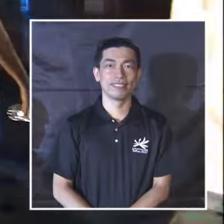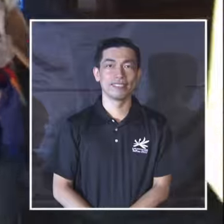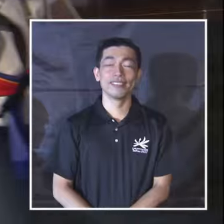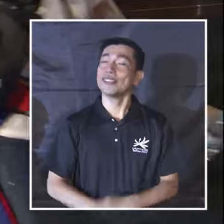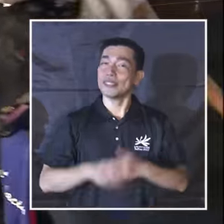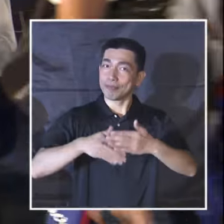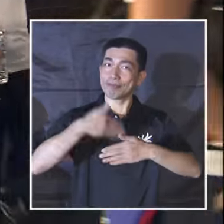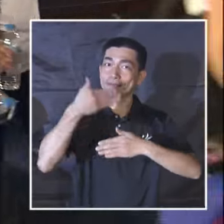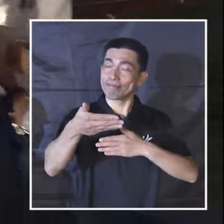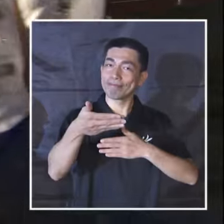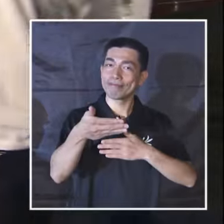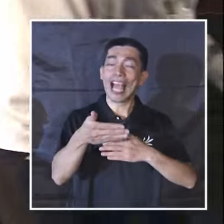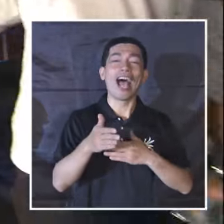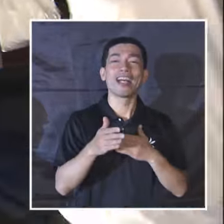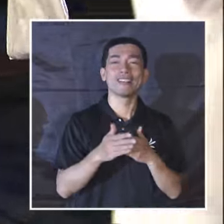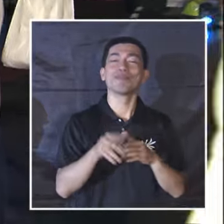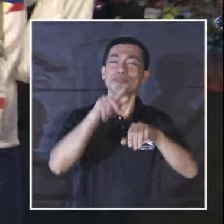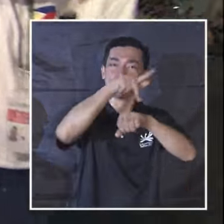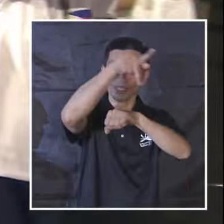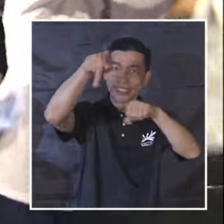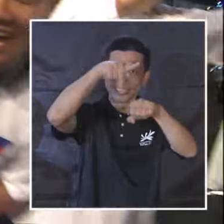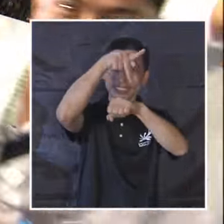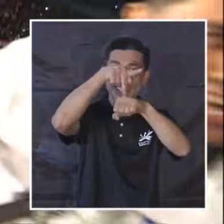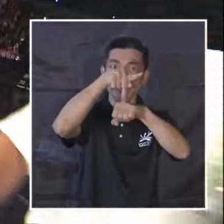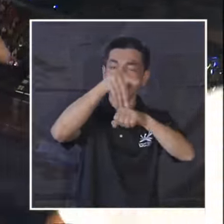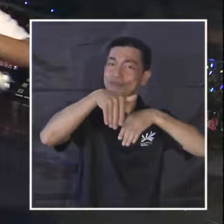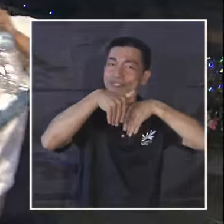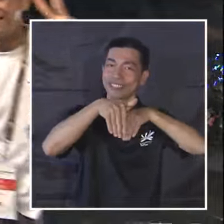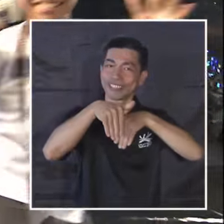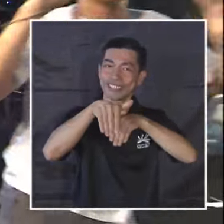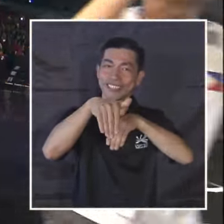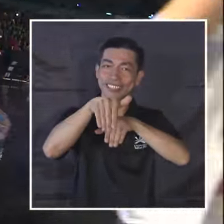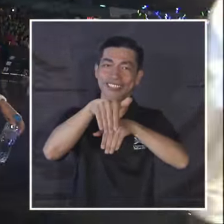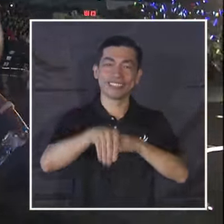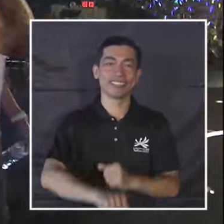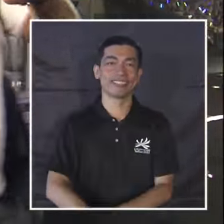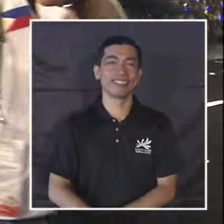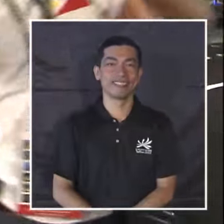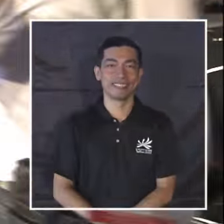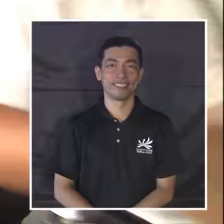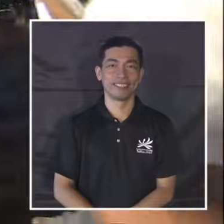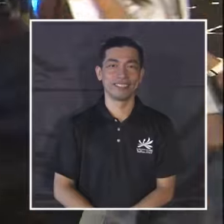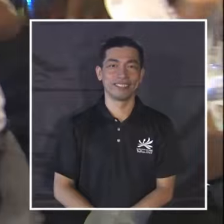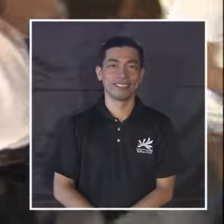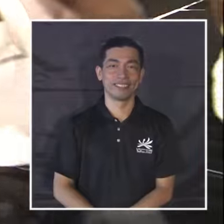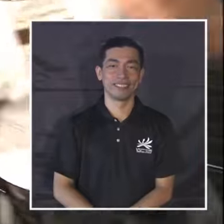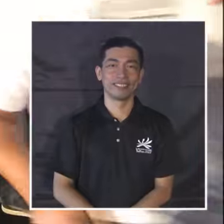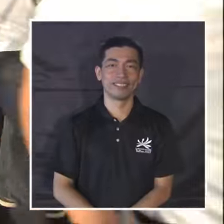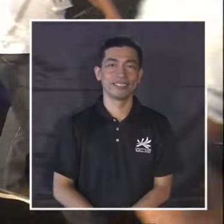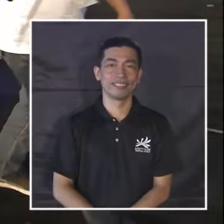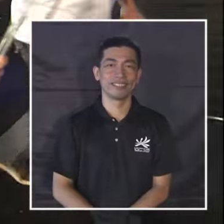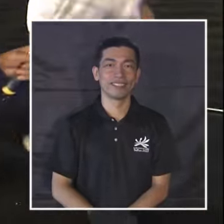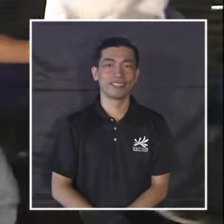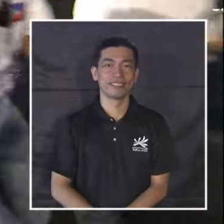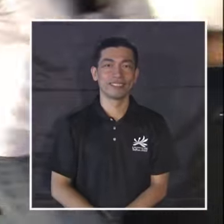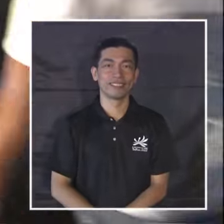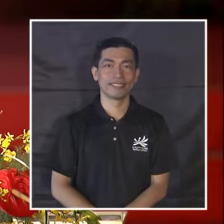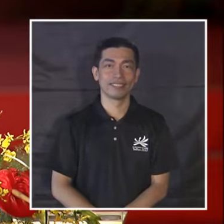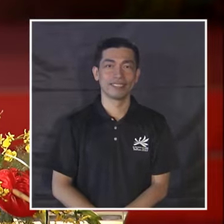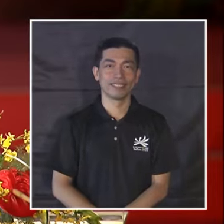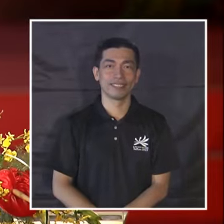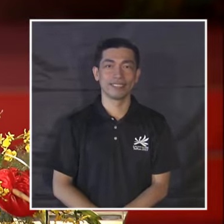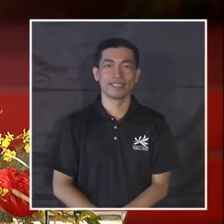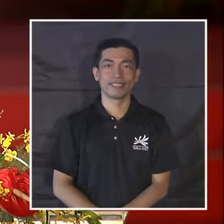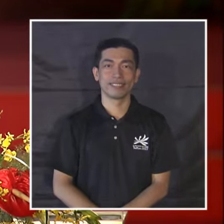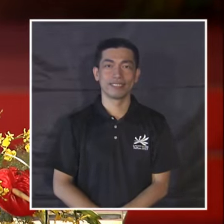接着，菲律宾代表队进场。 Ladies and gentlemen, and we can see the athletes from the